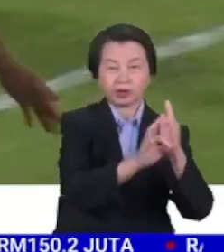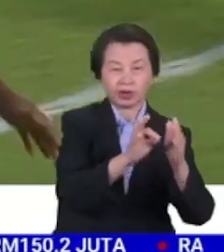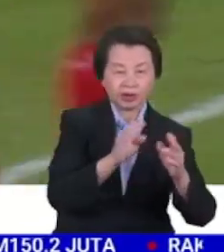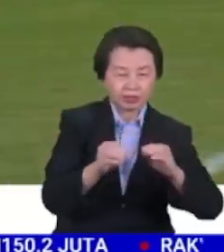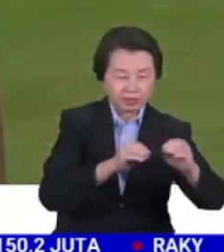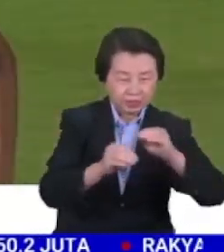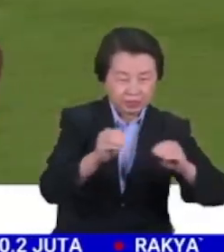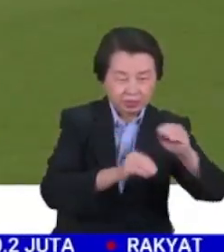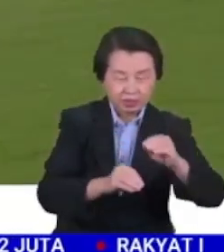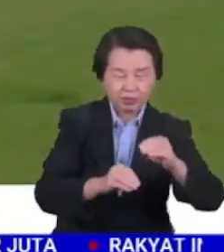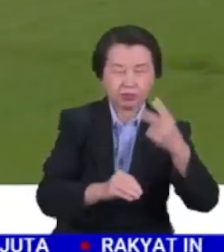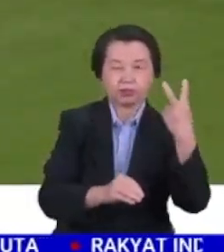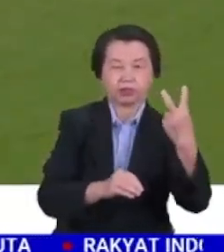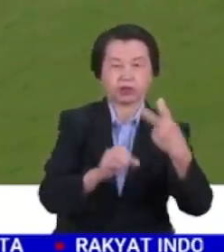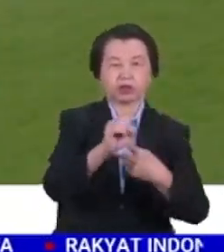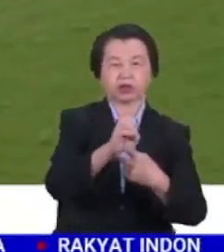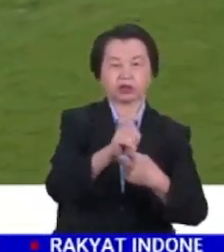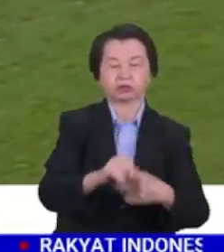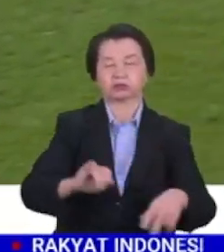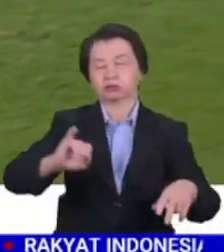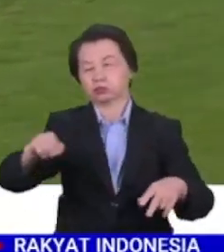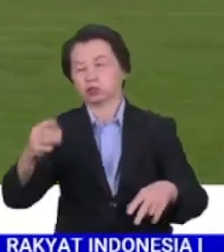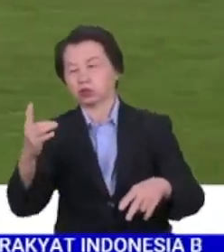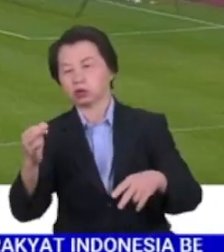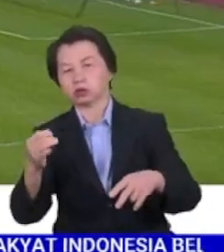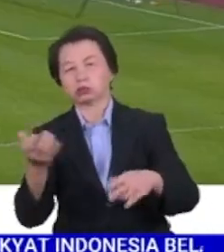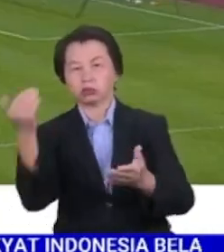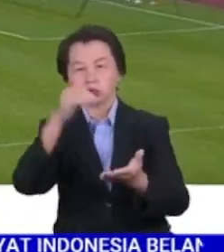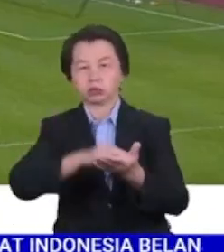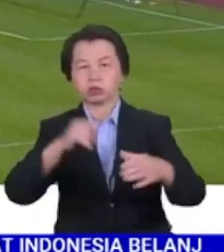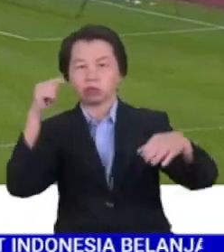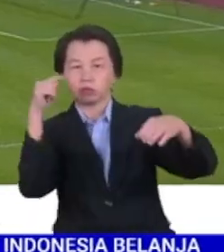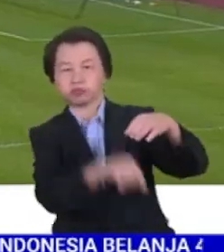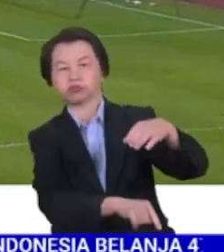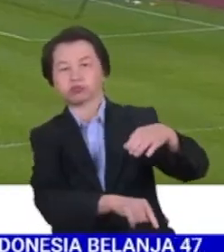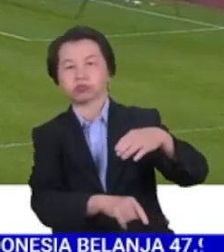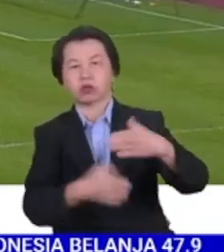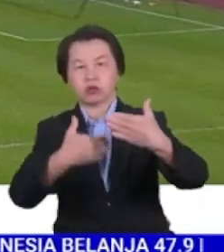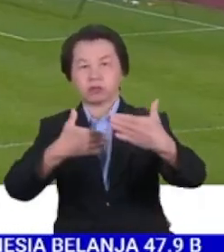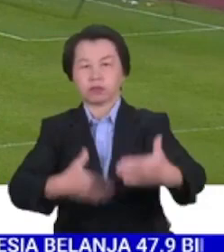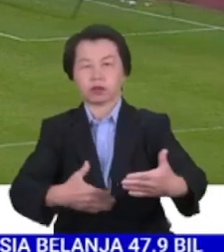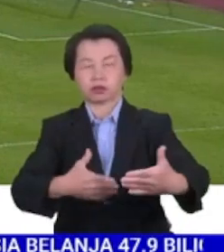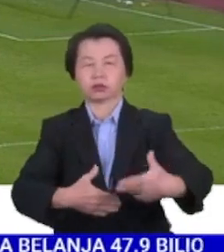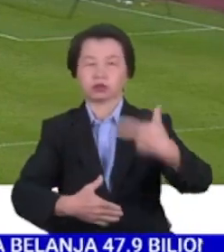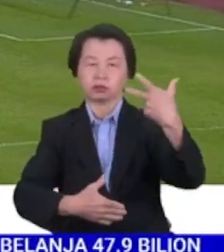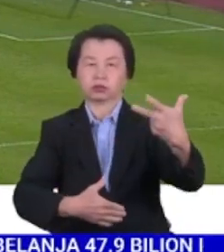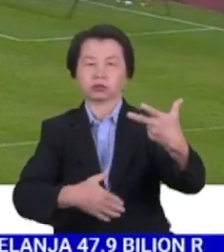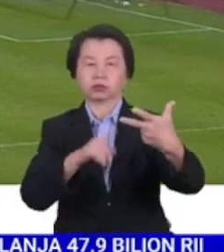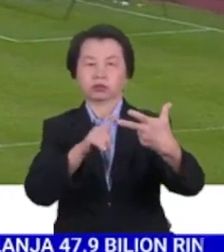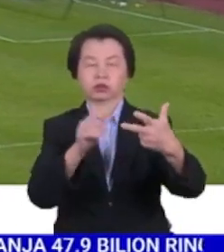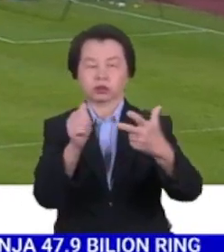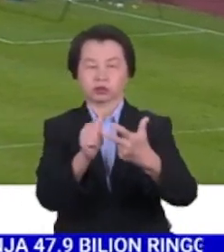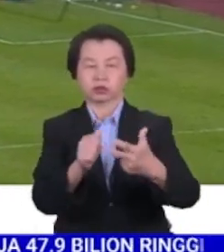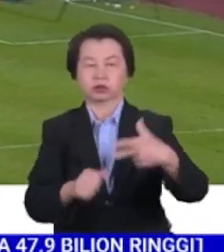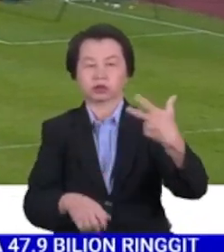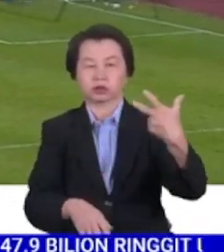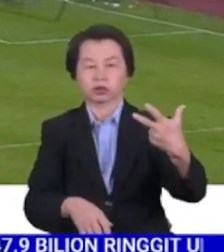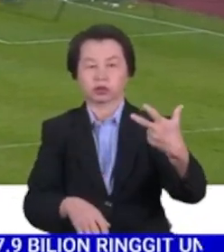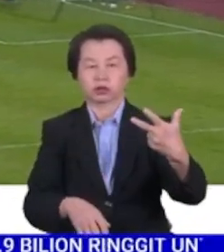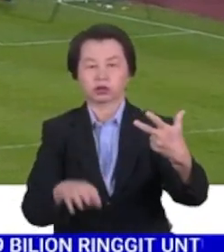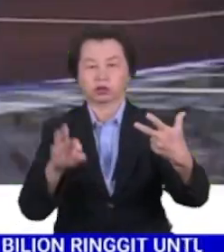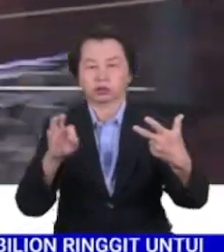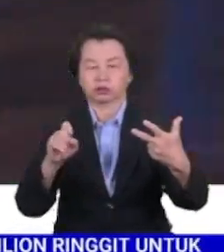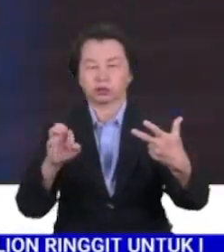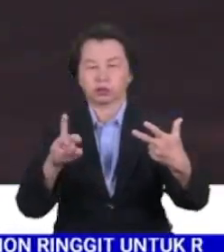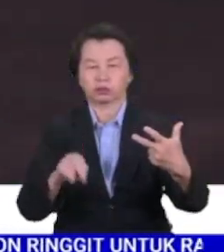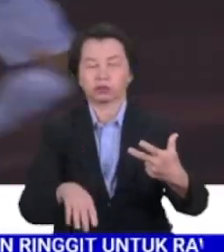memperkemas permainan di babak kedua, JDT terus merobek gawang mereka menerusi penalti yang disudahkan Forest Setieri